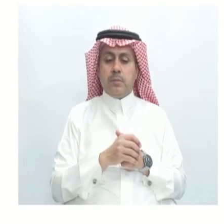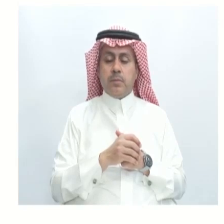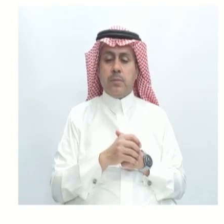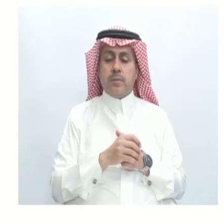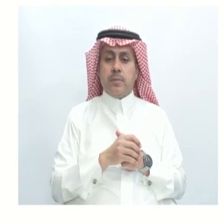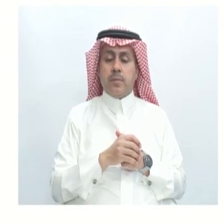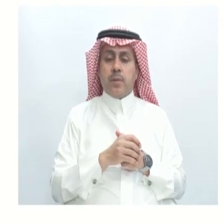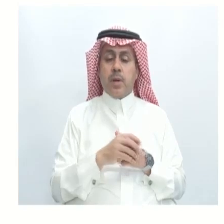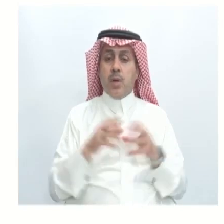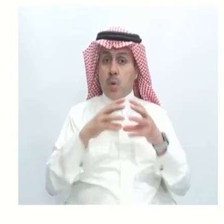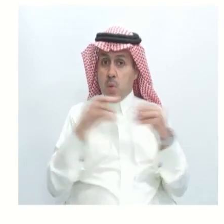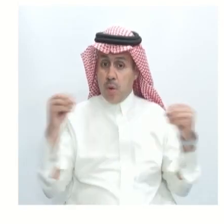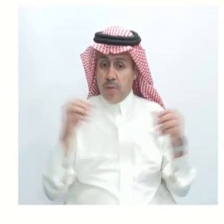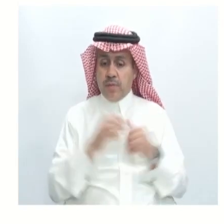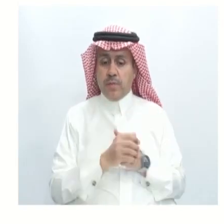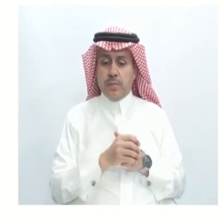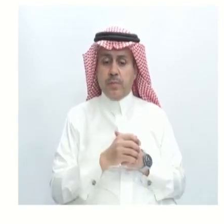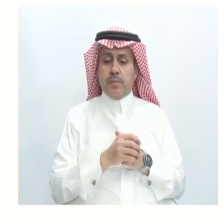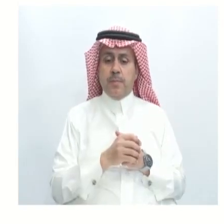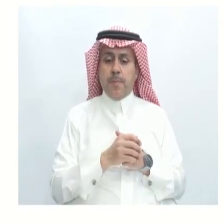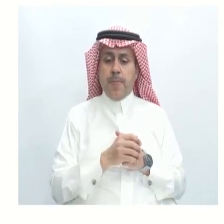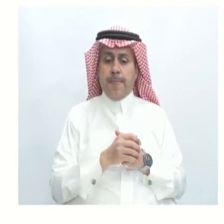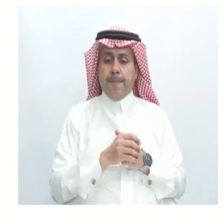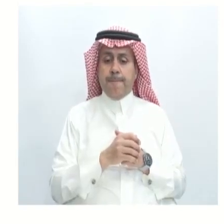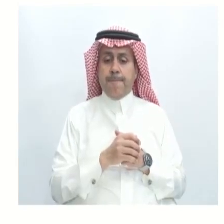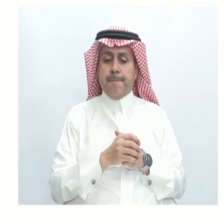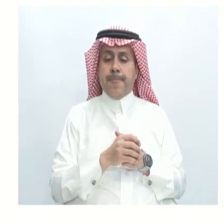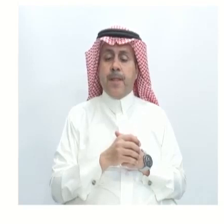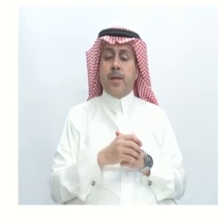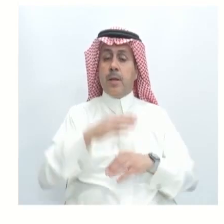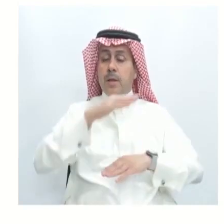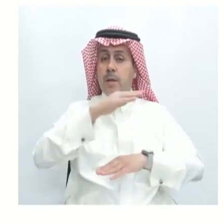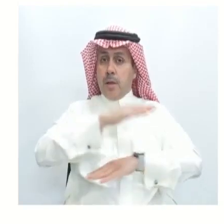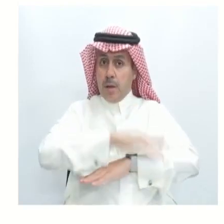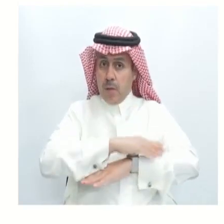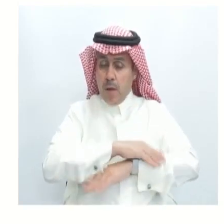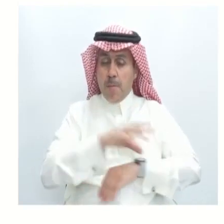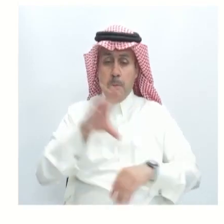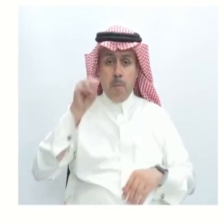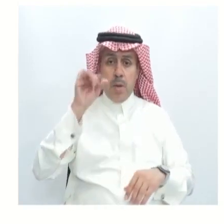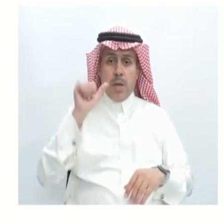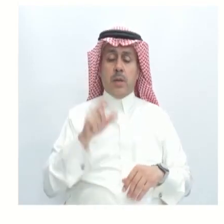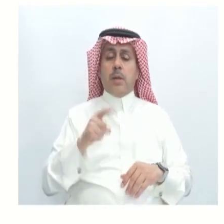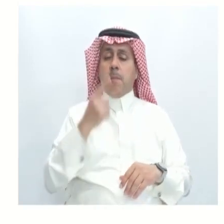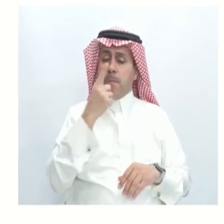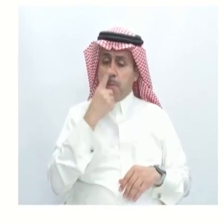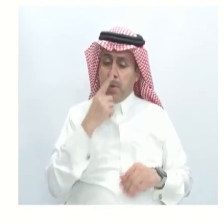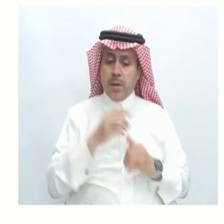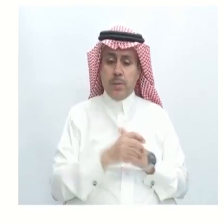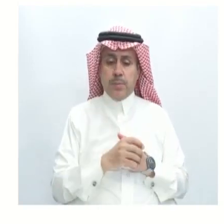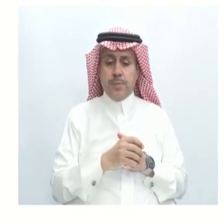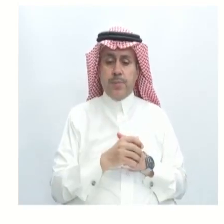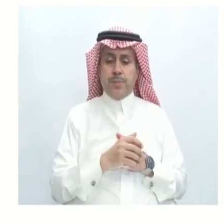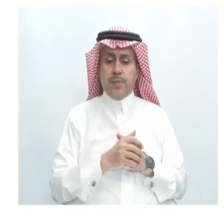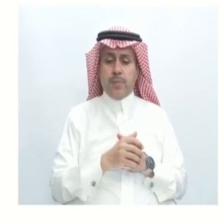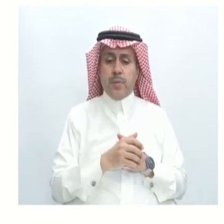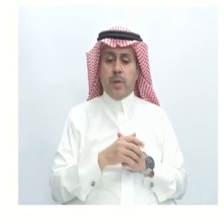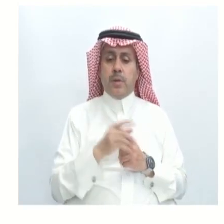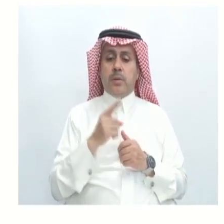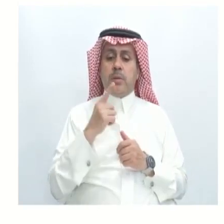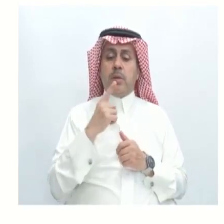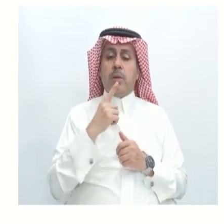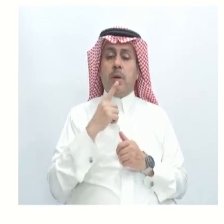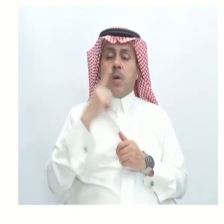الان سنعرف بطاقه تعريفيه بنظام هيئه البيئه اداه الاستار امر ملكي الف تقسيم 135